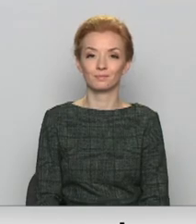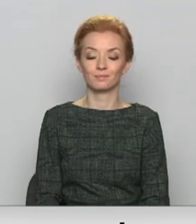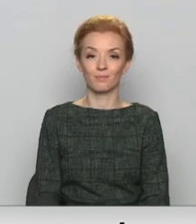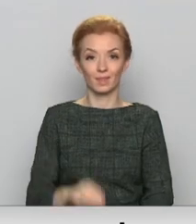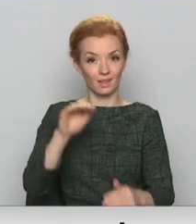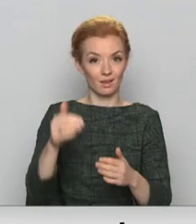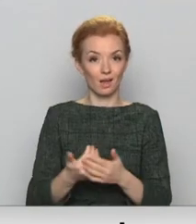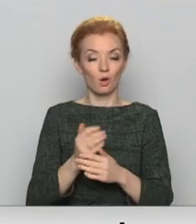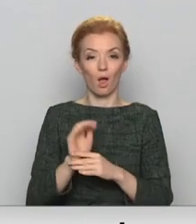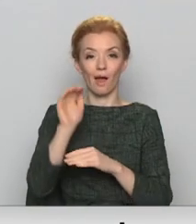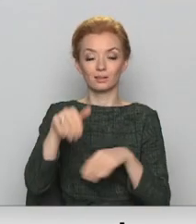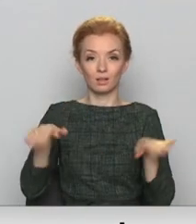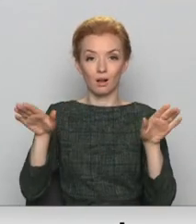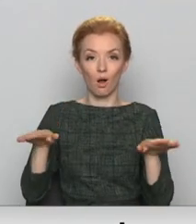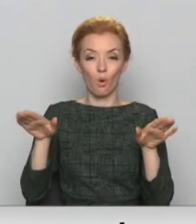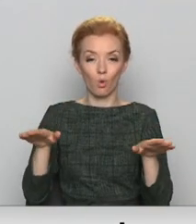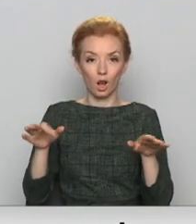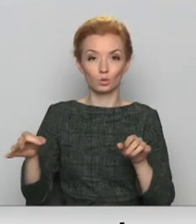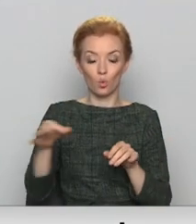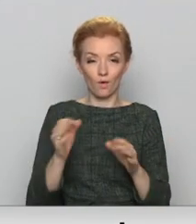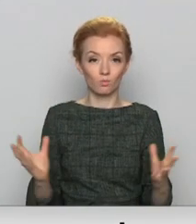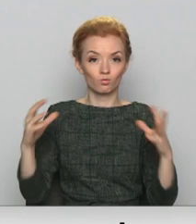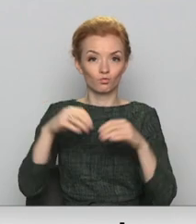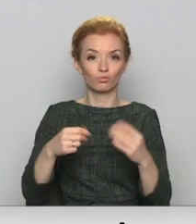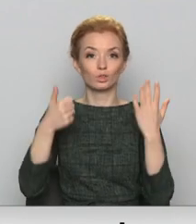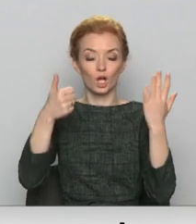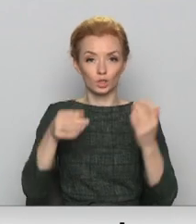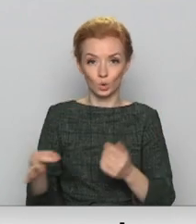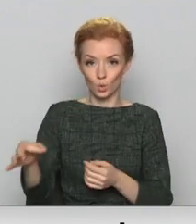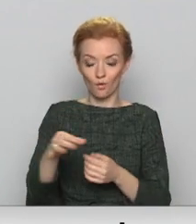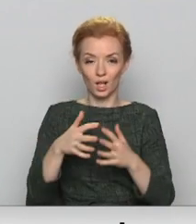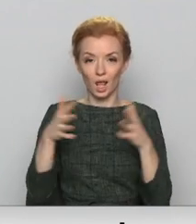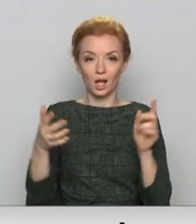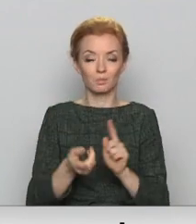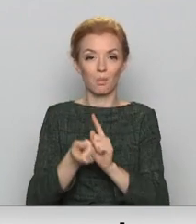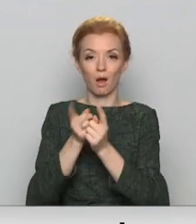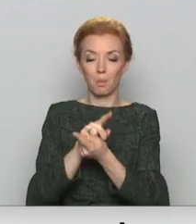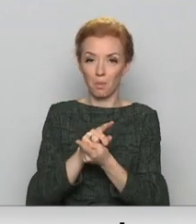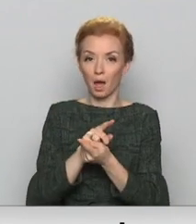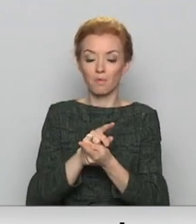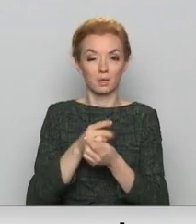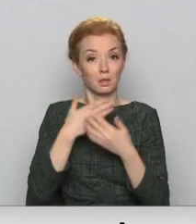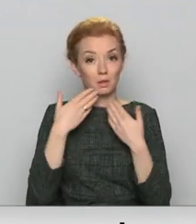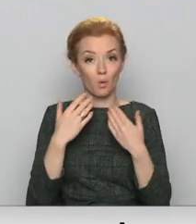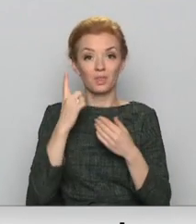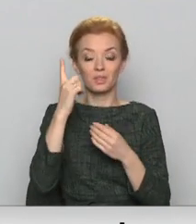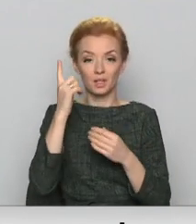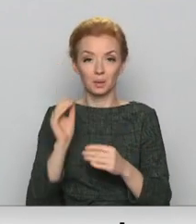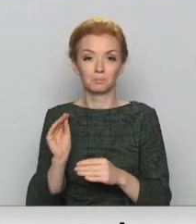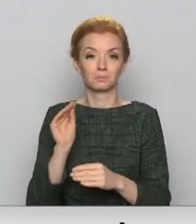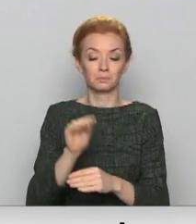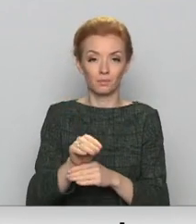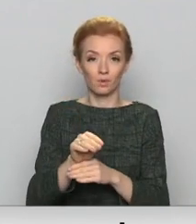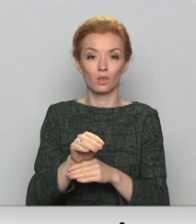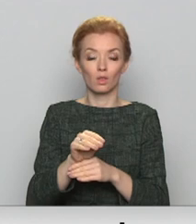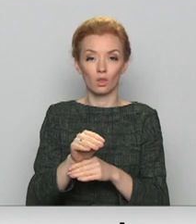Jaunajā Aizkrauklas novadā apvienoti 6 novadi. Būtiskas pārmaiņas reforma pagaidām nav nesusi, vien pievienoto novadu